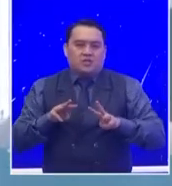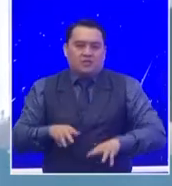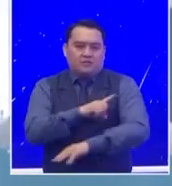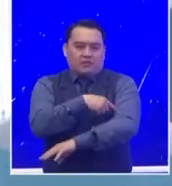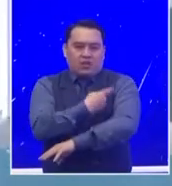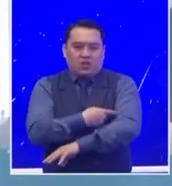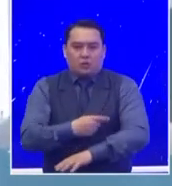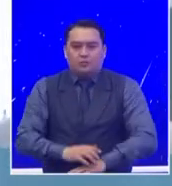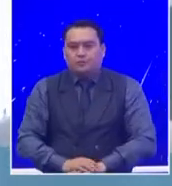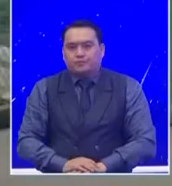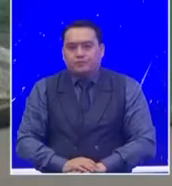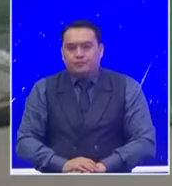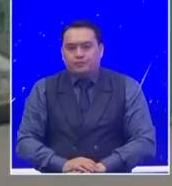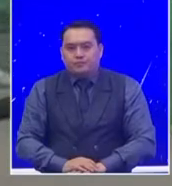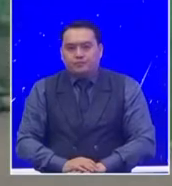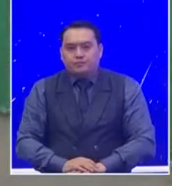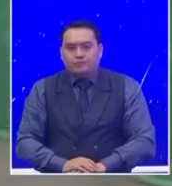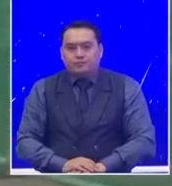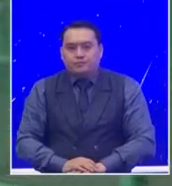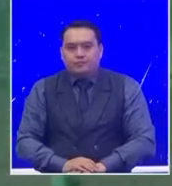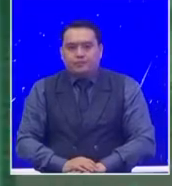Министерства здравоохранения.